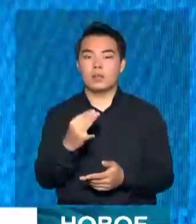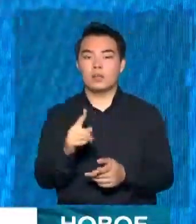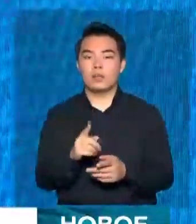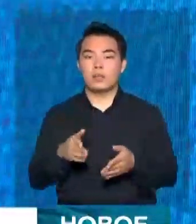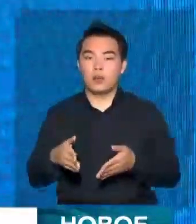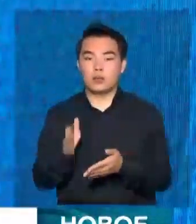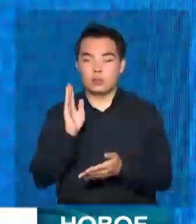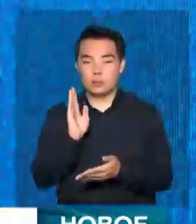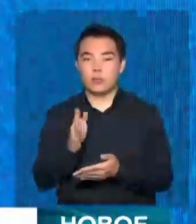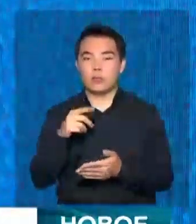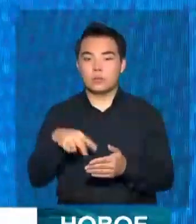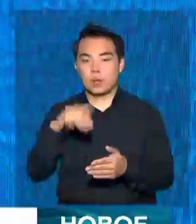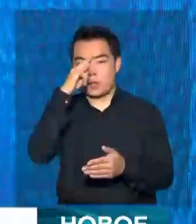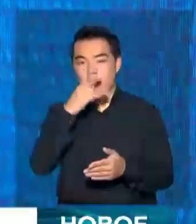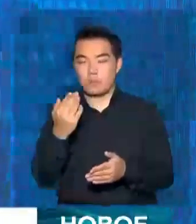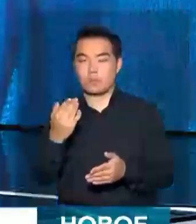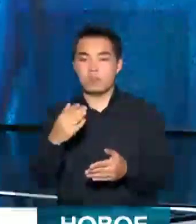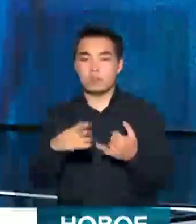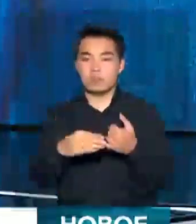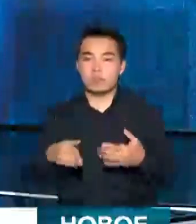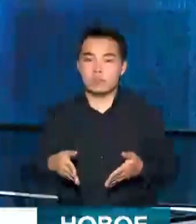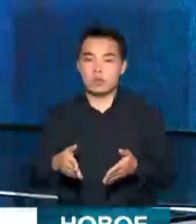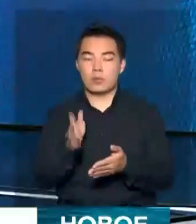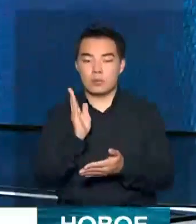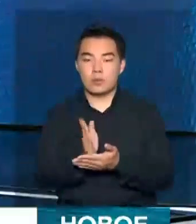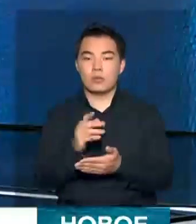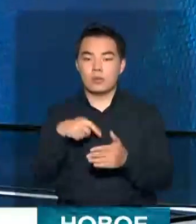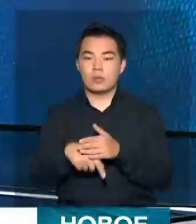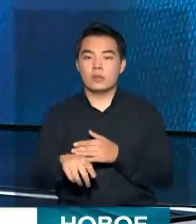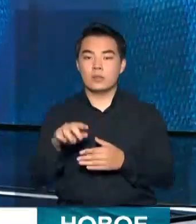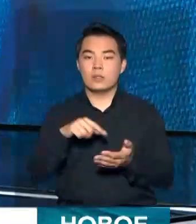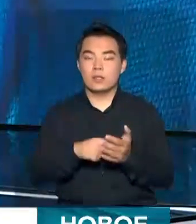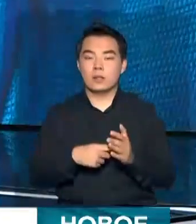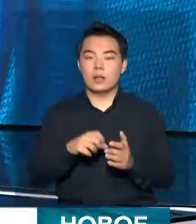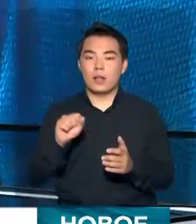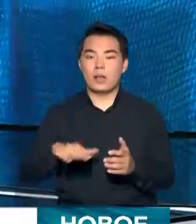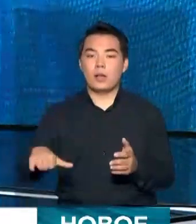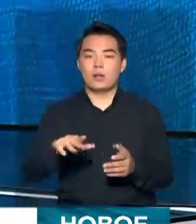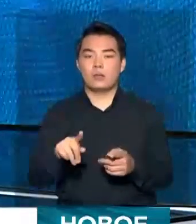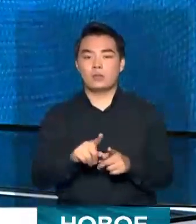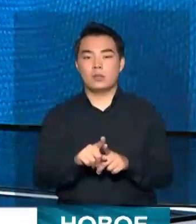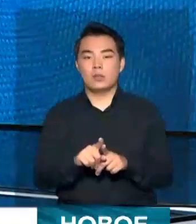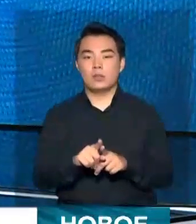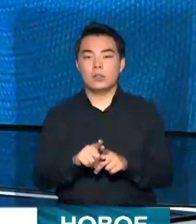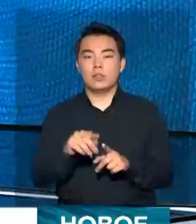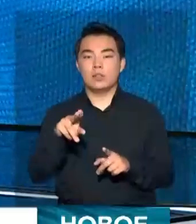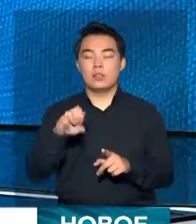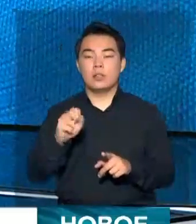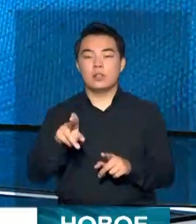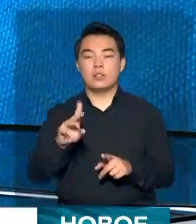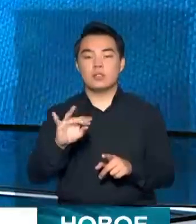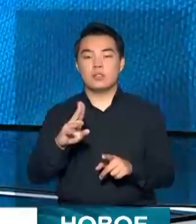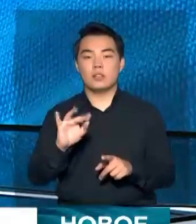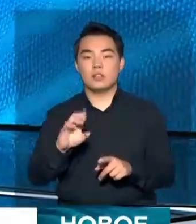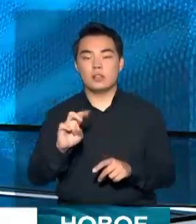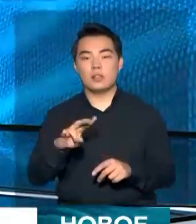через Казахстан. Также еще нужно сказать, что в Центральной Азии, вот все, даже с учетом Таджикистана, все вот остальные